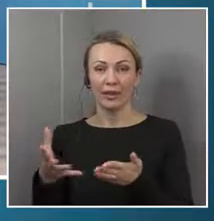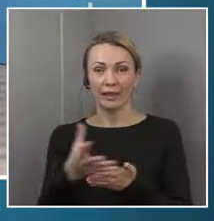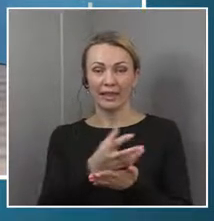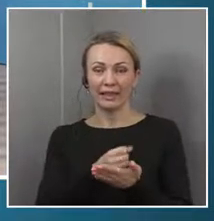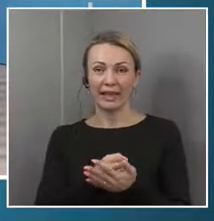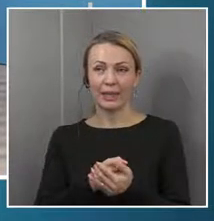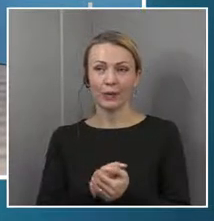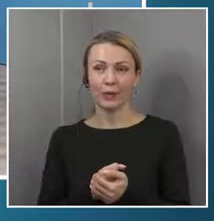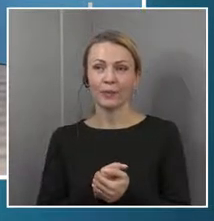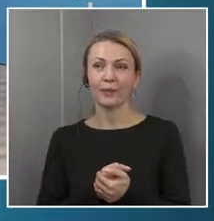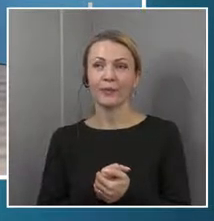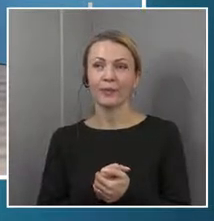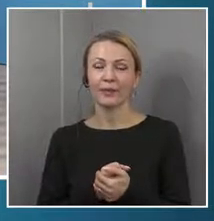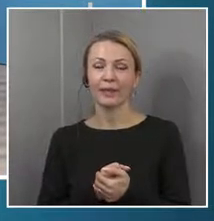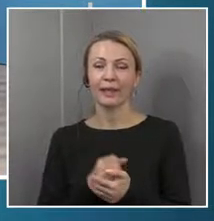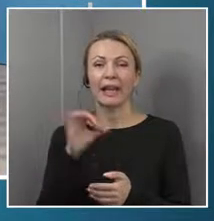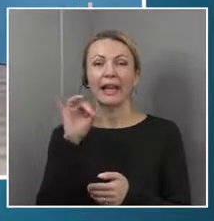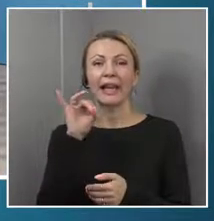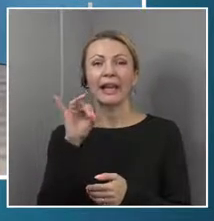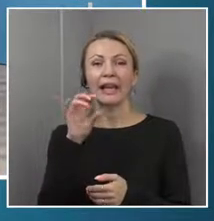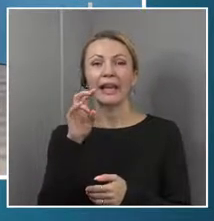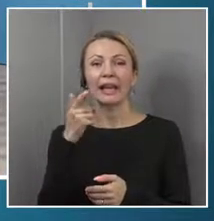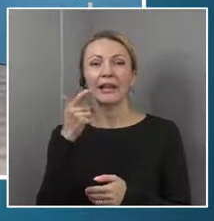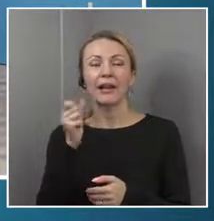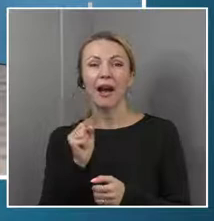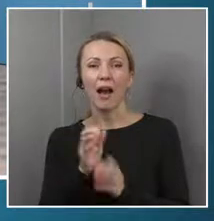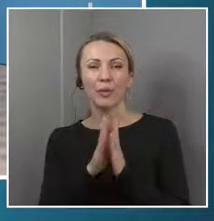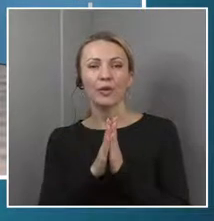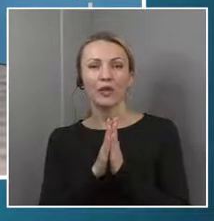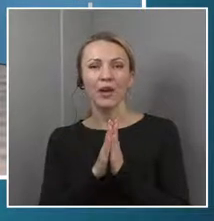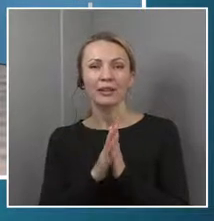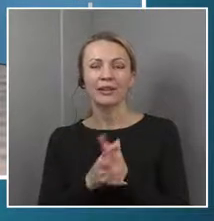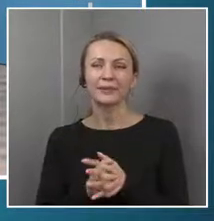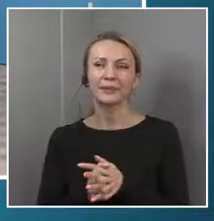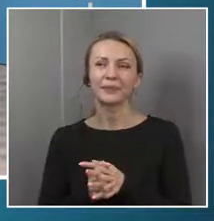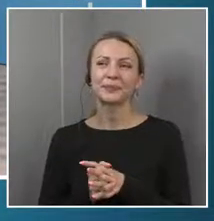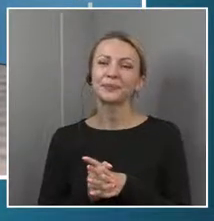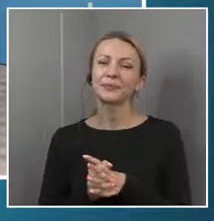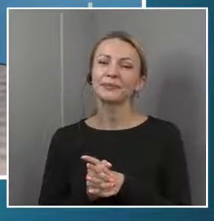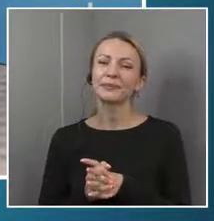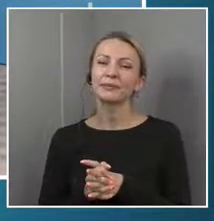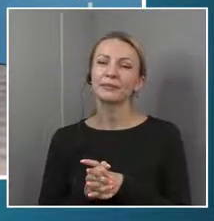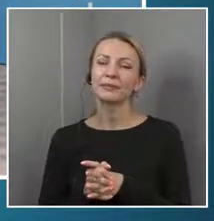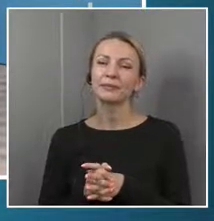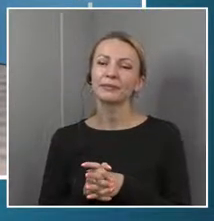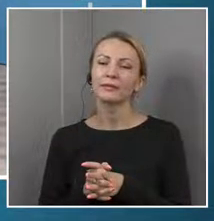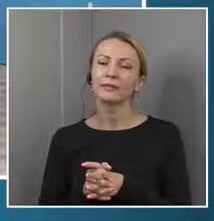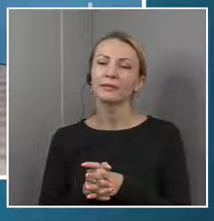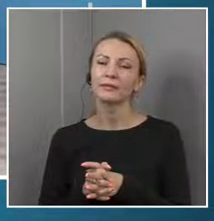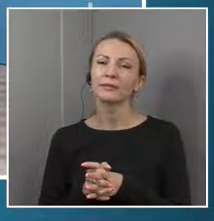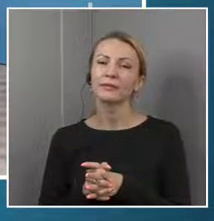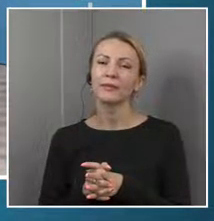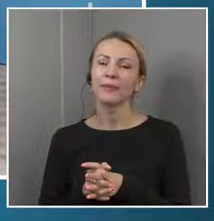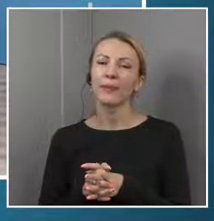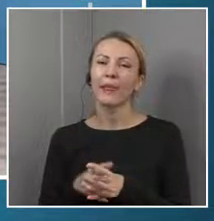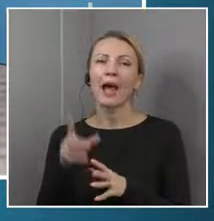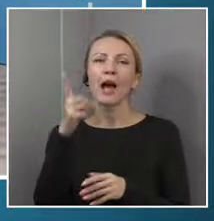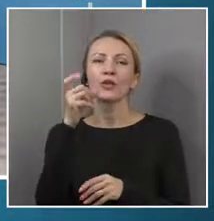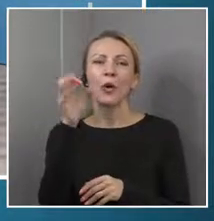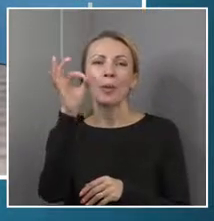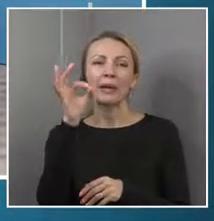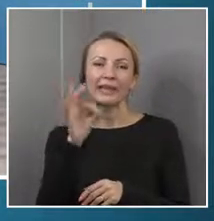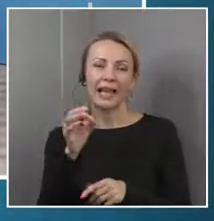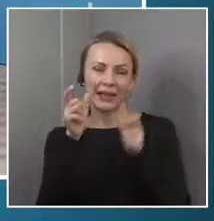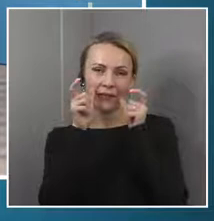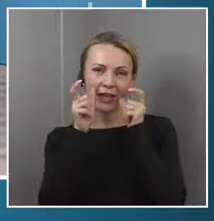Regardless of what you collect. Yes, please. Да. I couldn't agree 100%